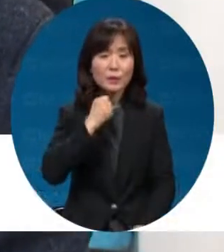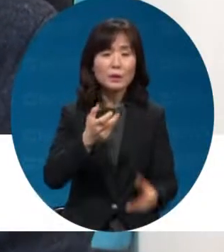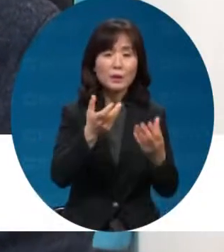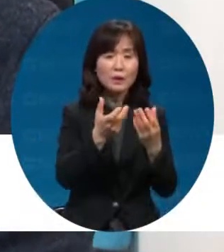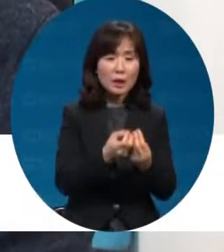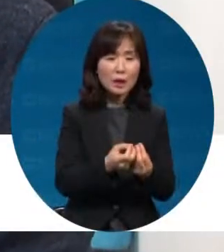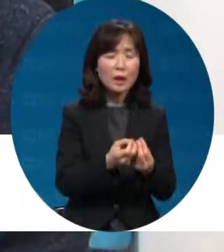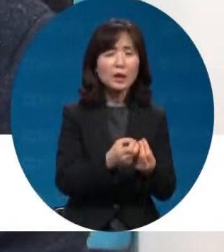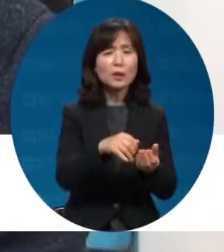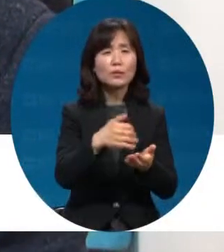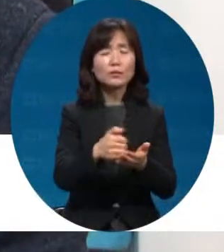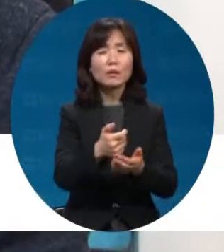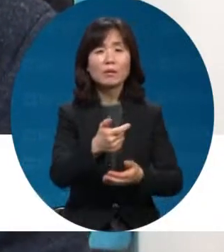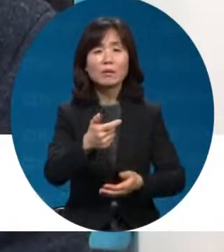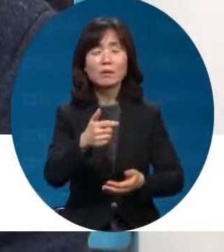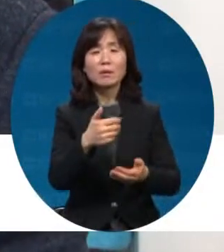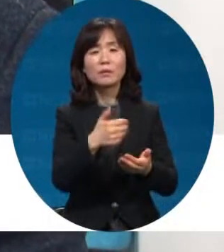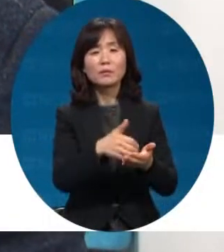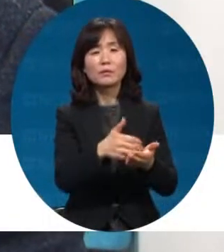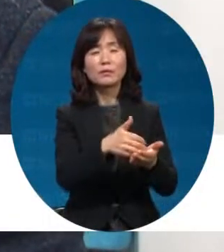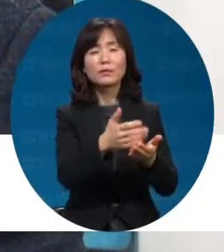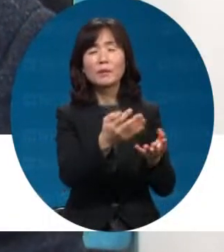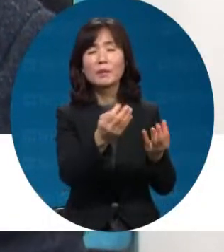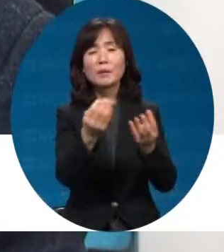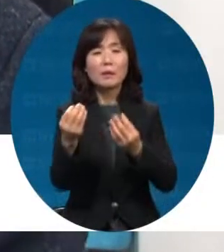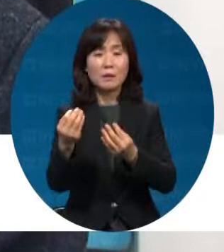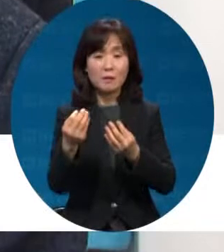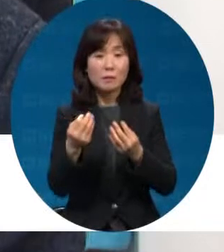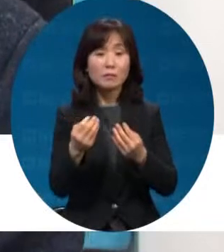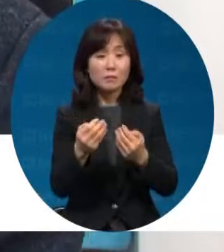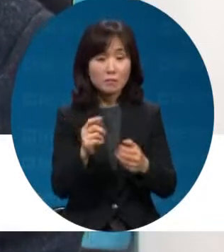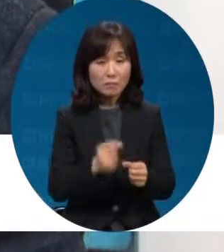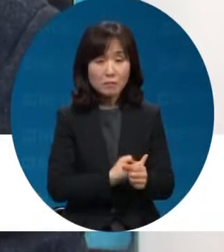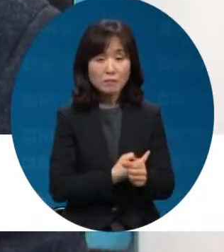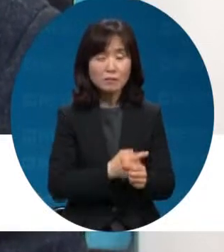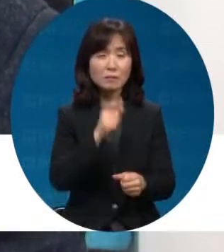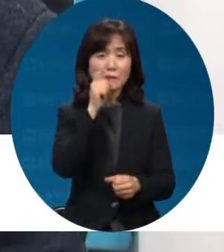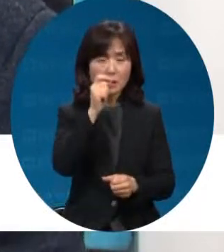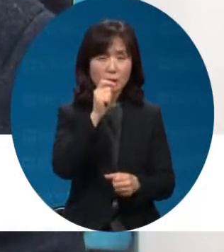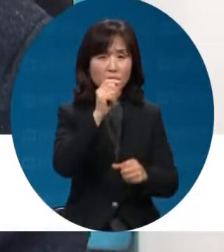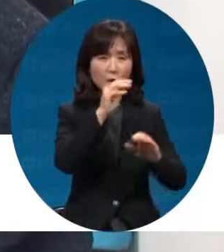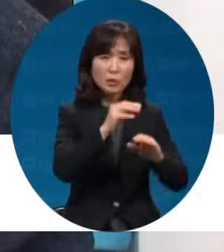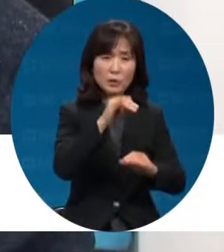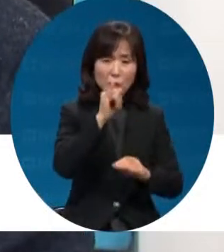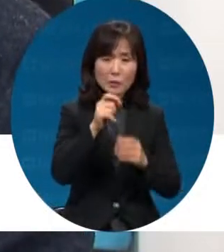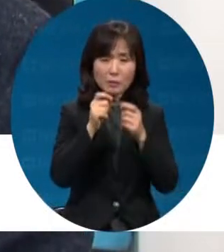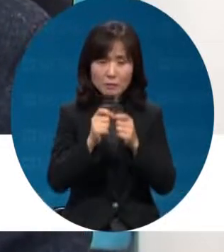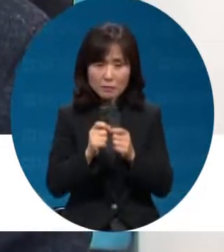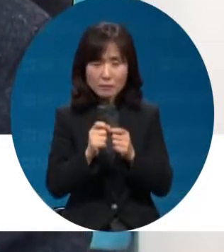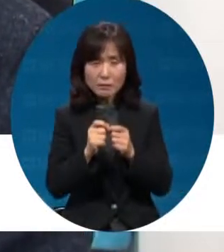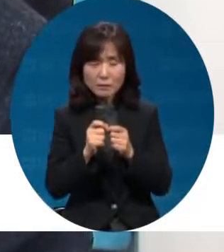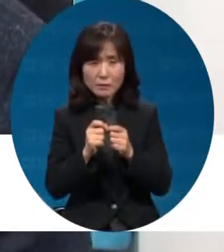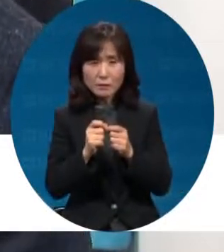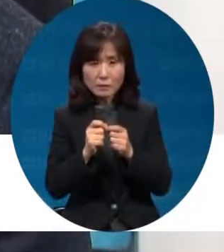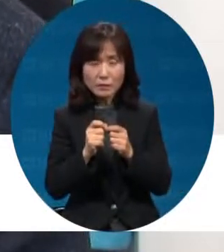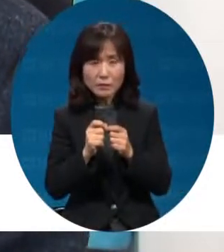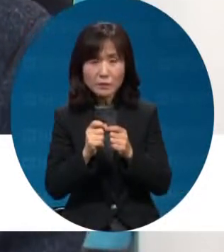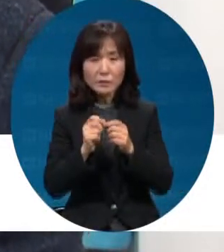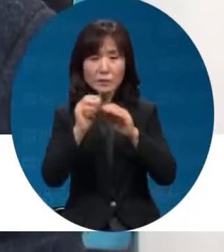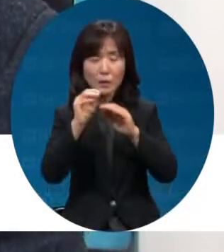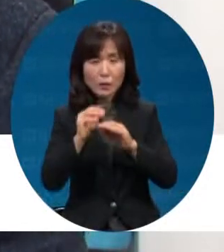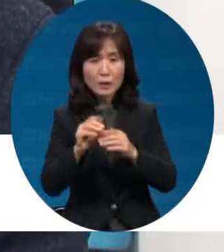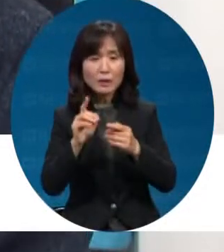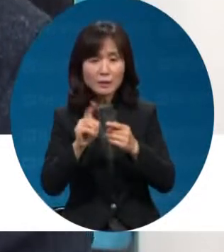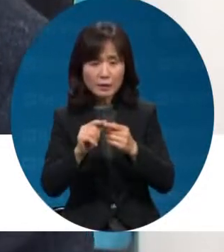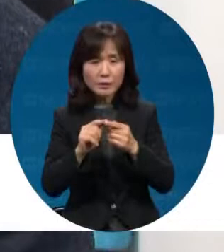건수가 많다 보면은 그 아주 민감한 부분이 있고 또 디테일한 부분에 세부적인 부분에